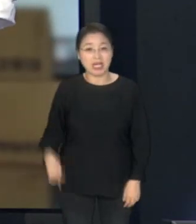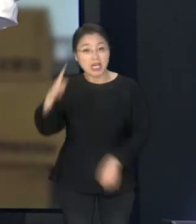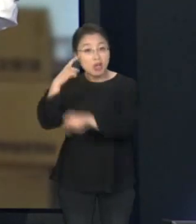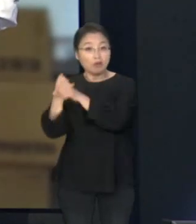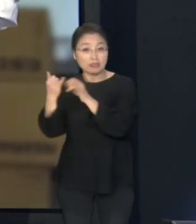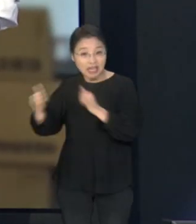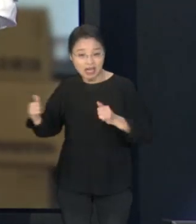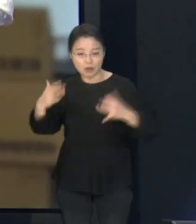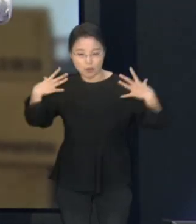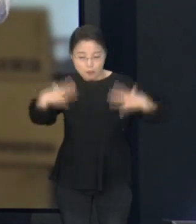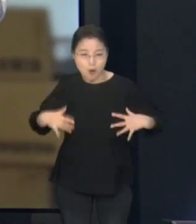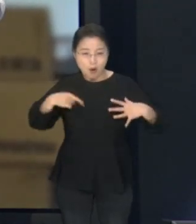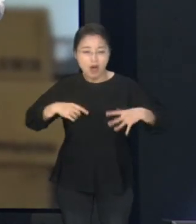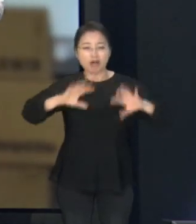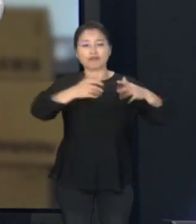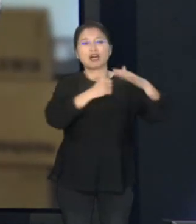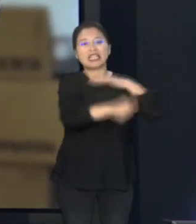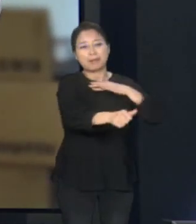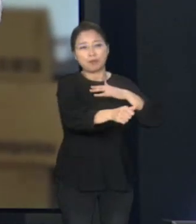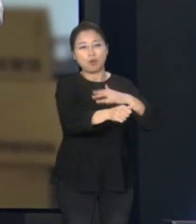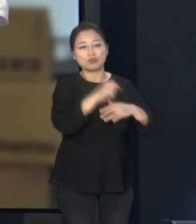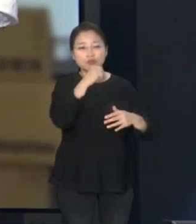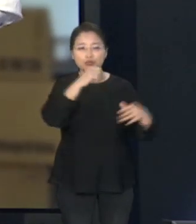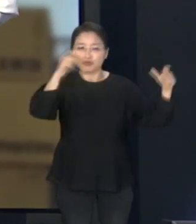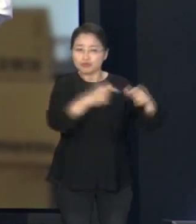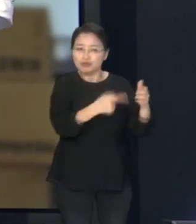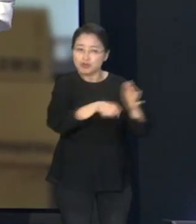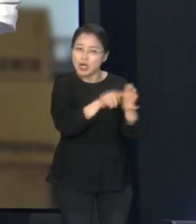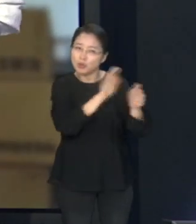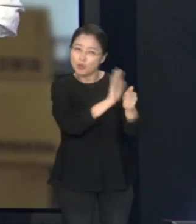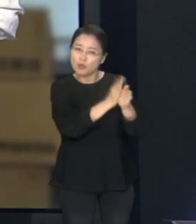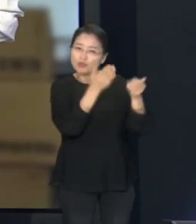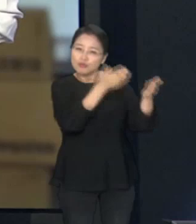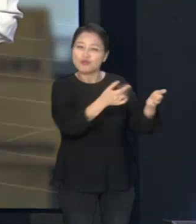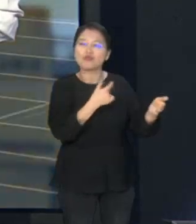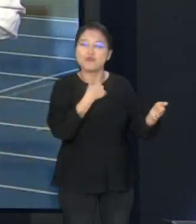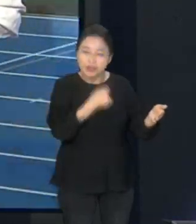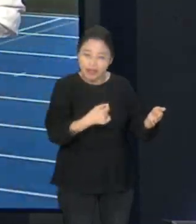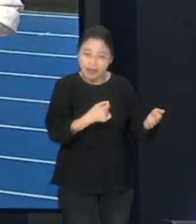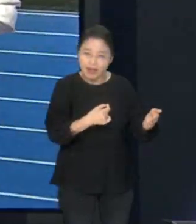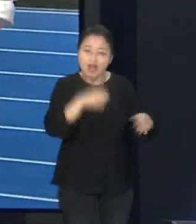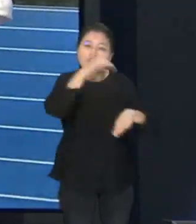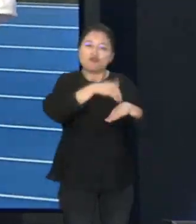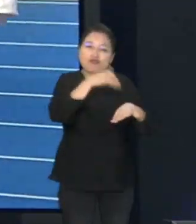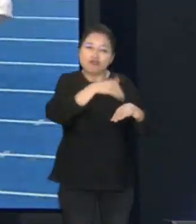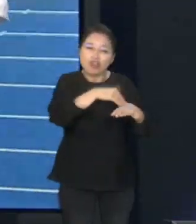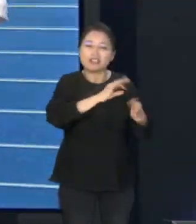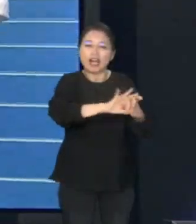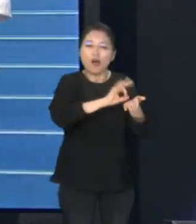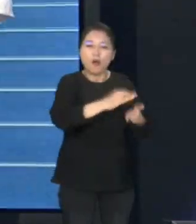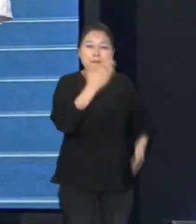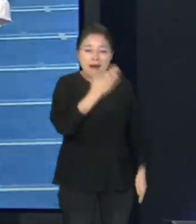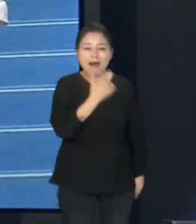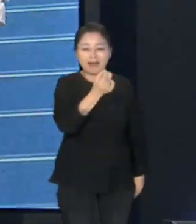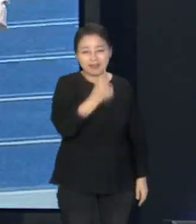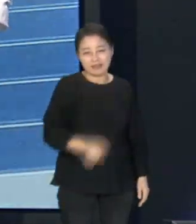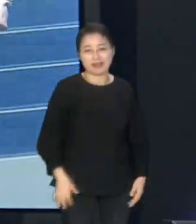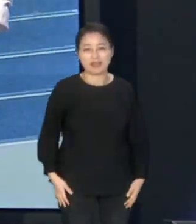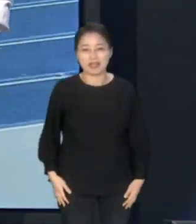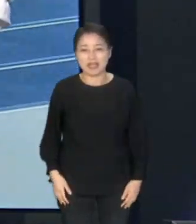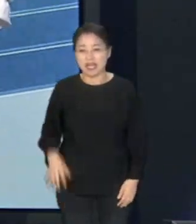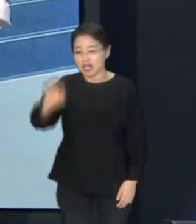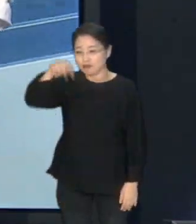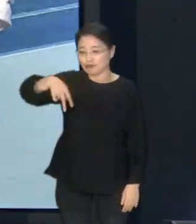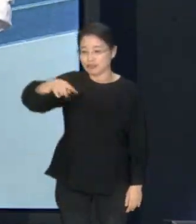연구진은 로봇 슈트를 국가대표 선수의 기록을 경신하는 데 도움을 주는 트레이닝 도구로 활용할 계획인데요. 우사인